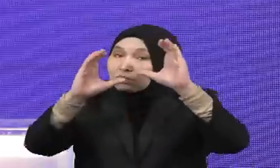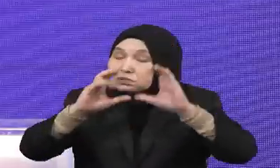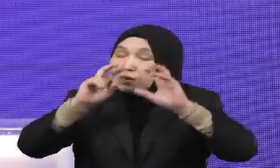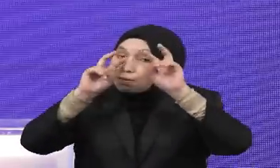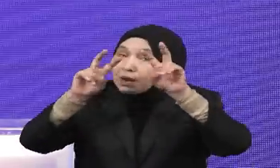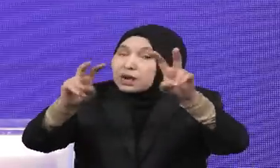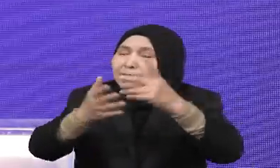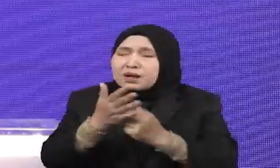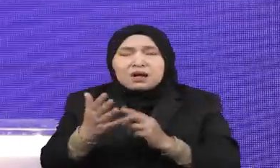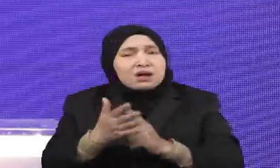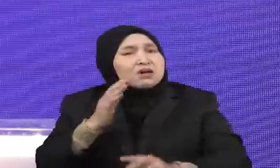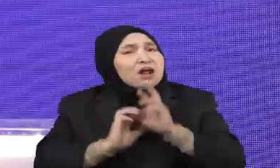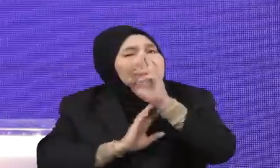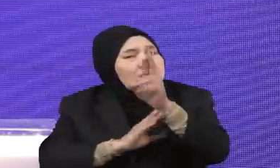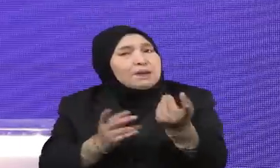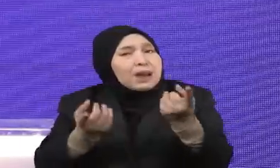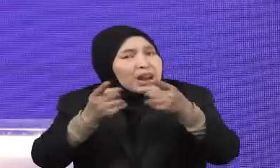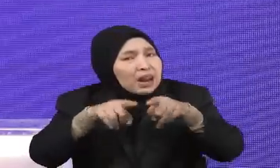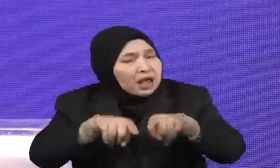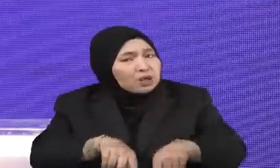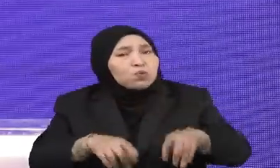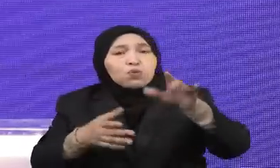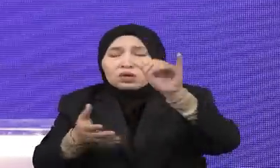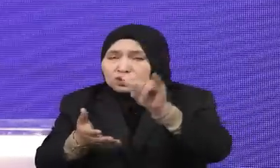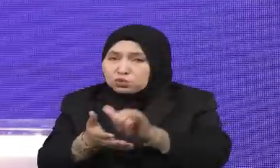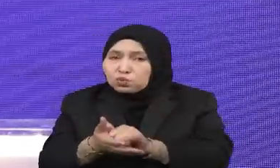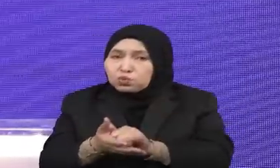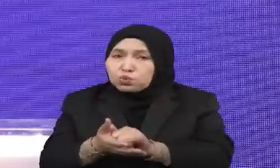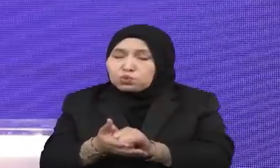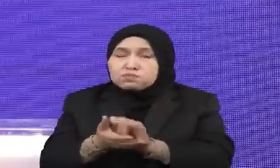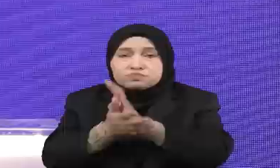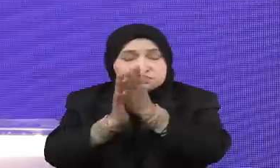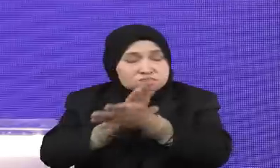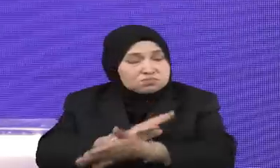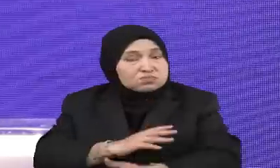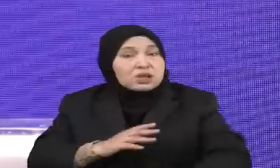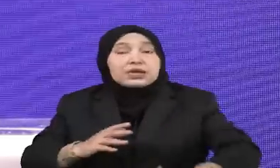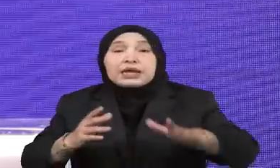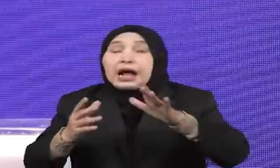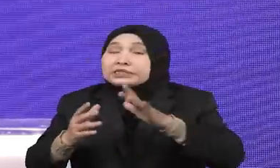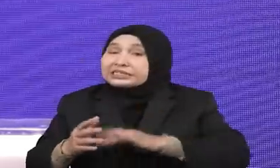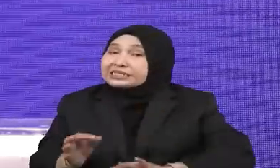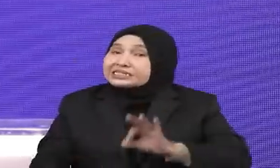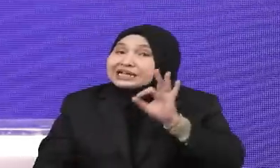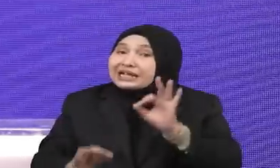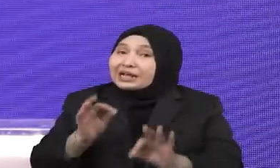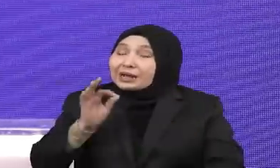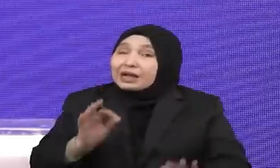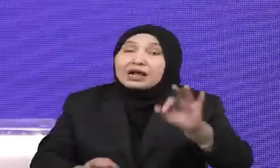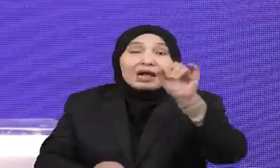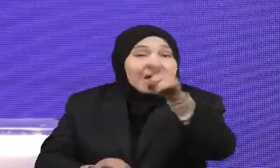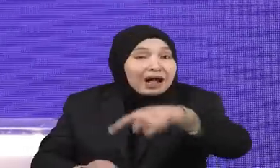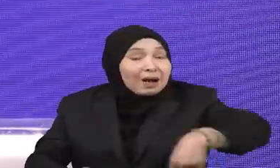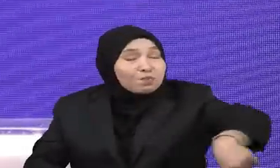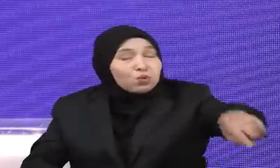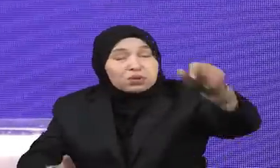apa reality yang berlaku Iam saskum faqod massal kaum yaitu Jika kamu